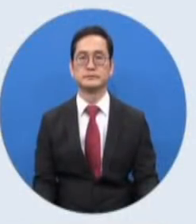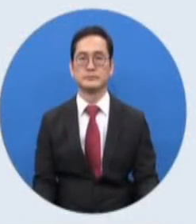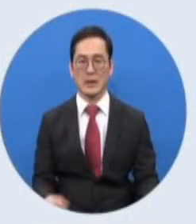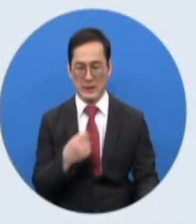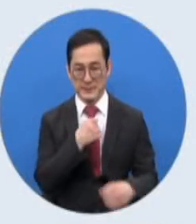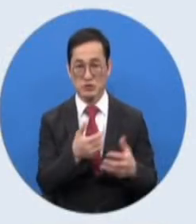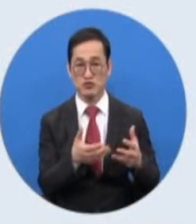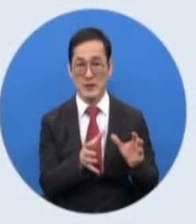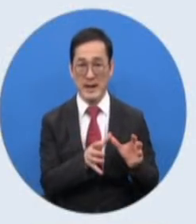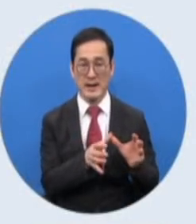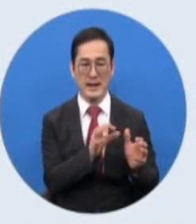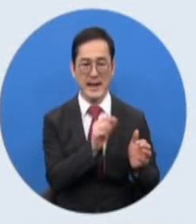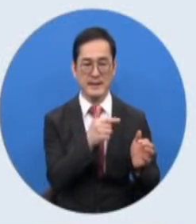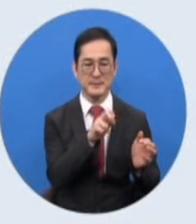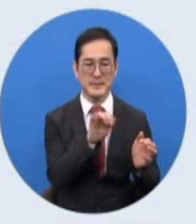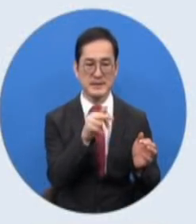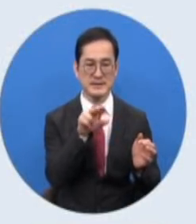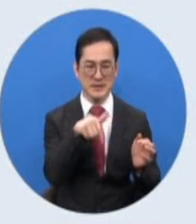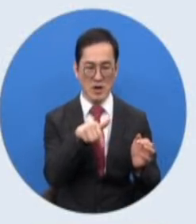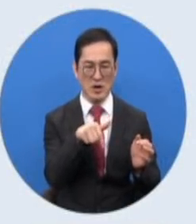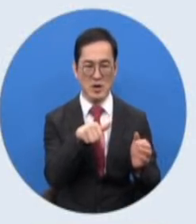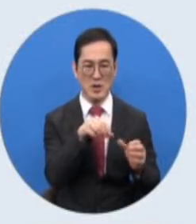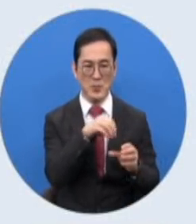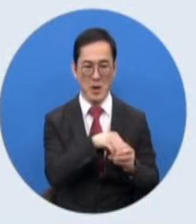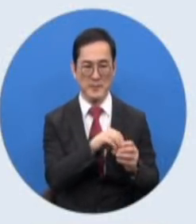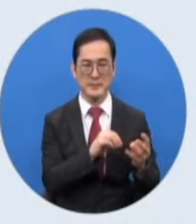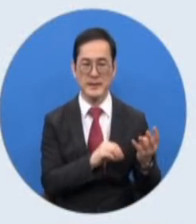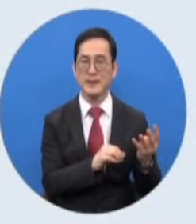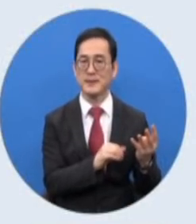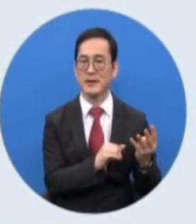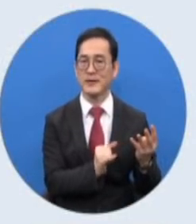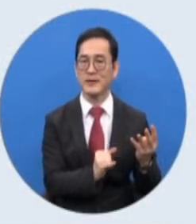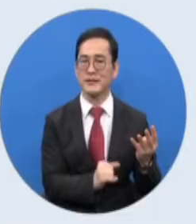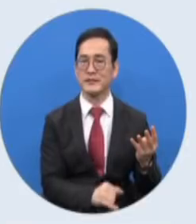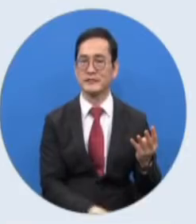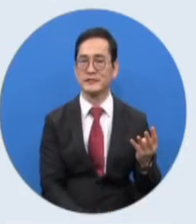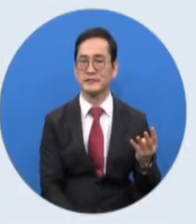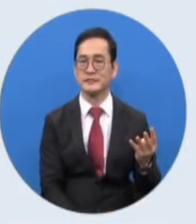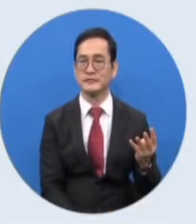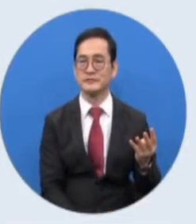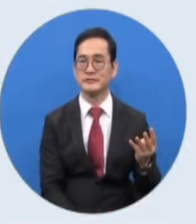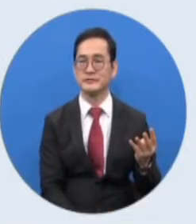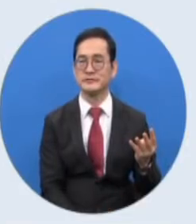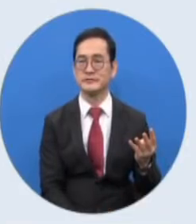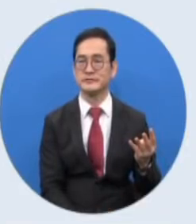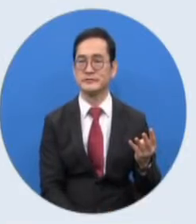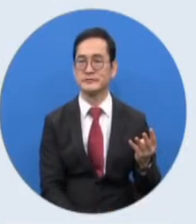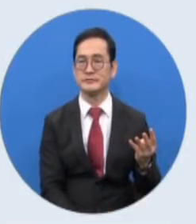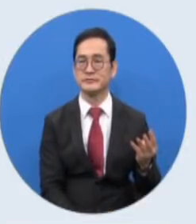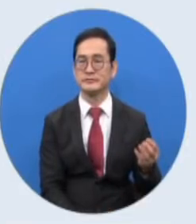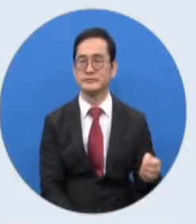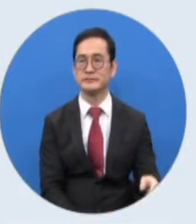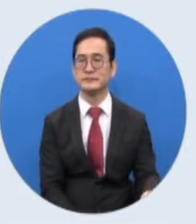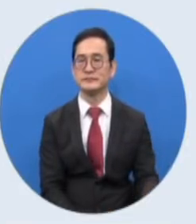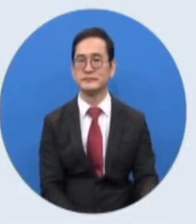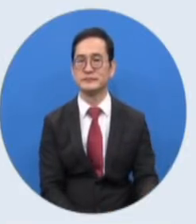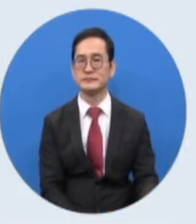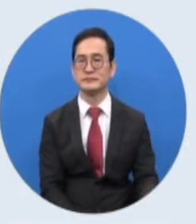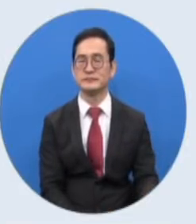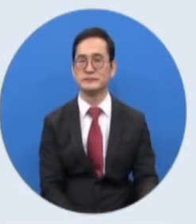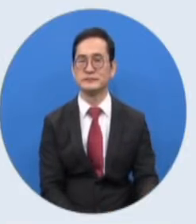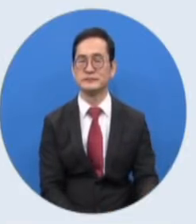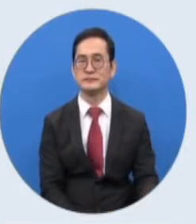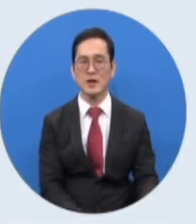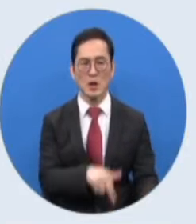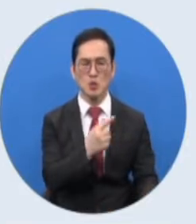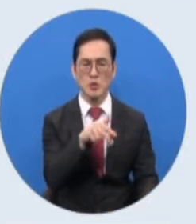민주당에서는 안민석, 조정식, 최재성, 김동연. 어떤 신문은 유승민 대 조정식 이렇게 꼽은 데도 있고 어떤 신문은 또 다른 분들을 매치업한